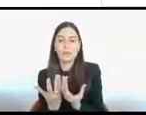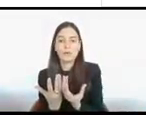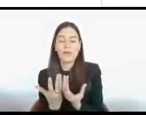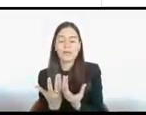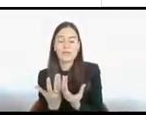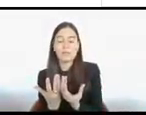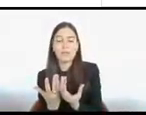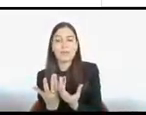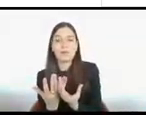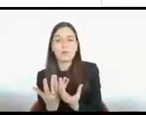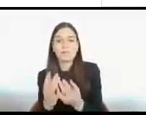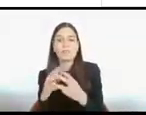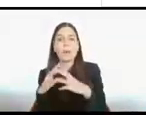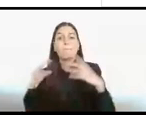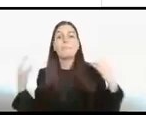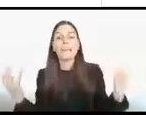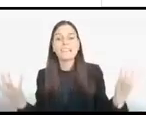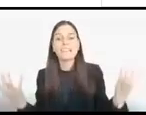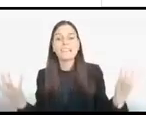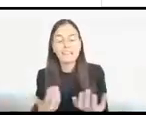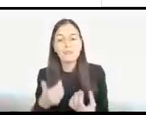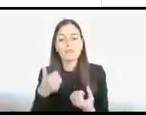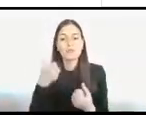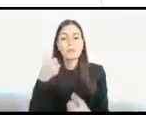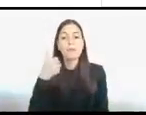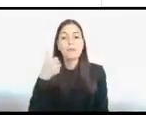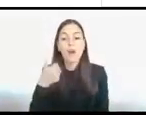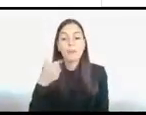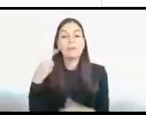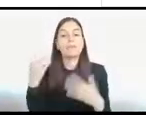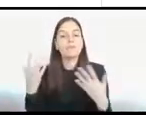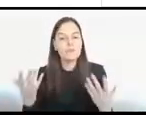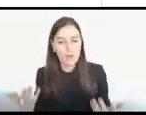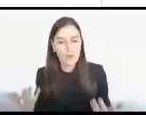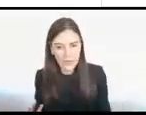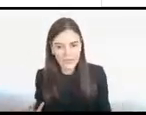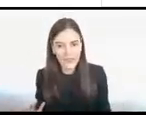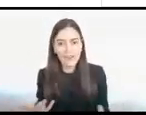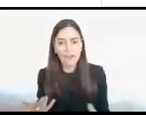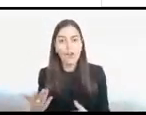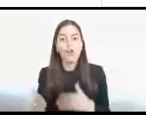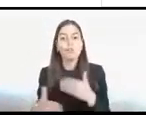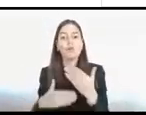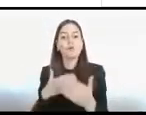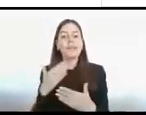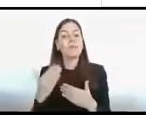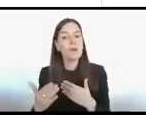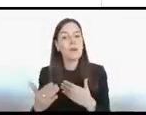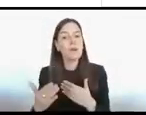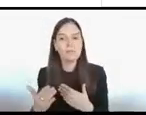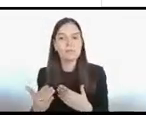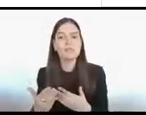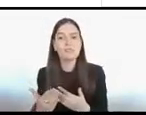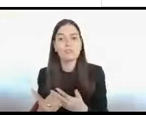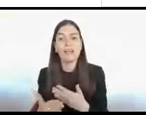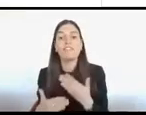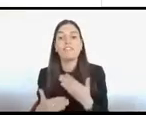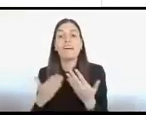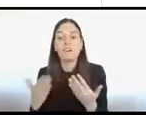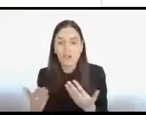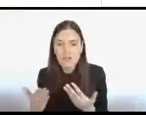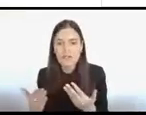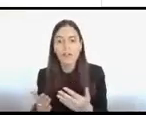puisque la SCPI est composée d'un parc immobilier, donc je n'ai pas un, mais plusieurs locataires. Donc, on a moins aussi le sujet